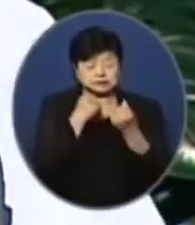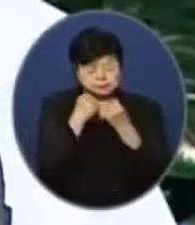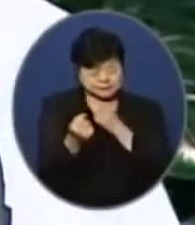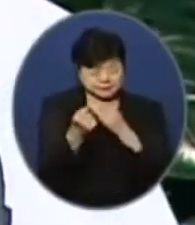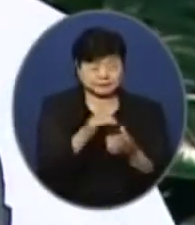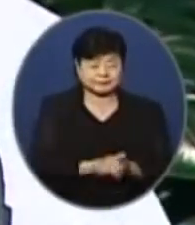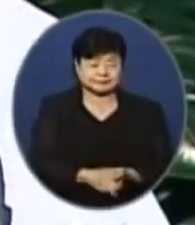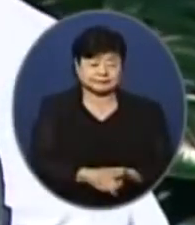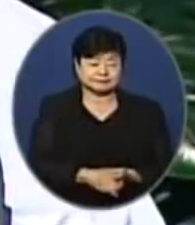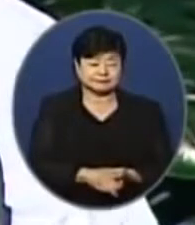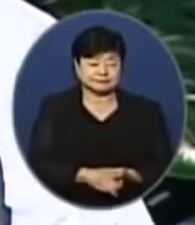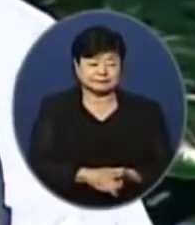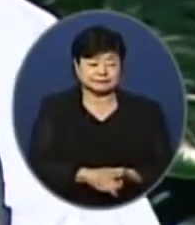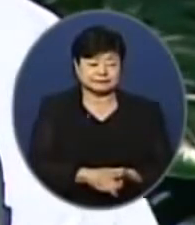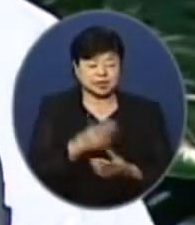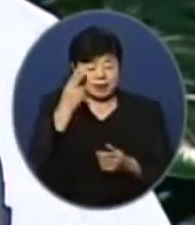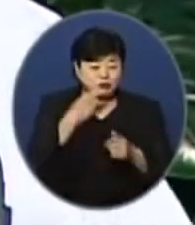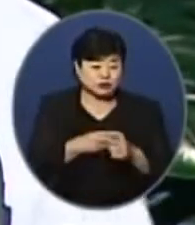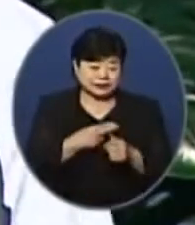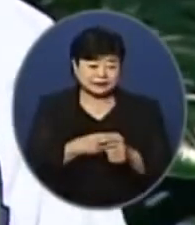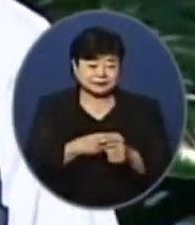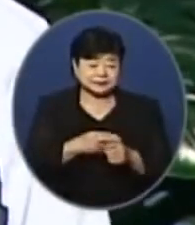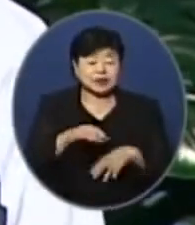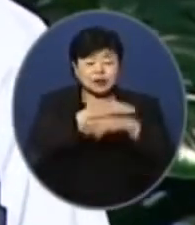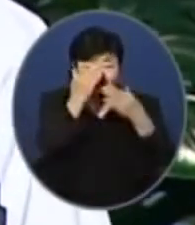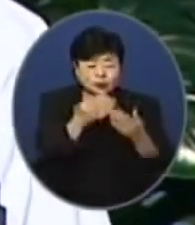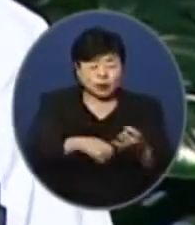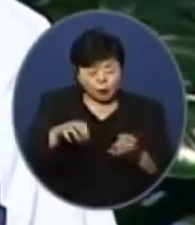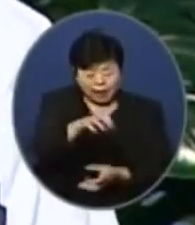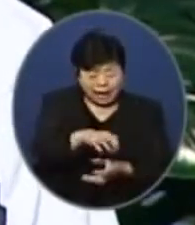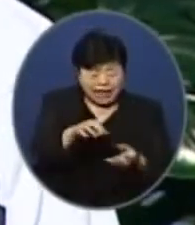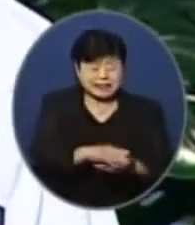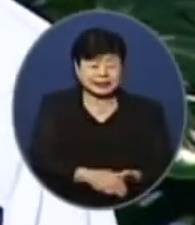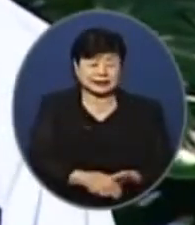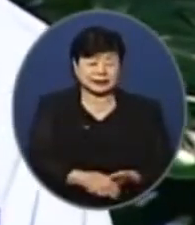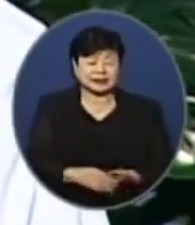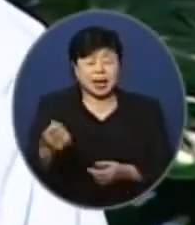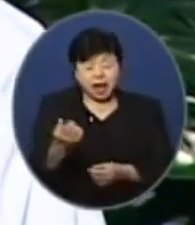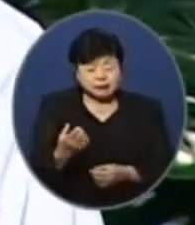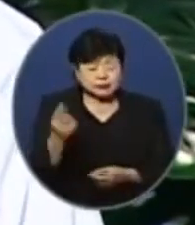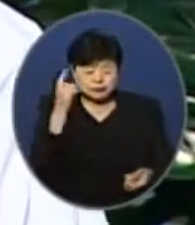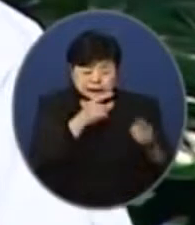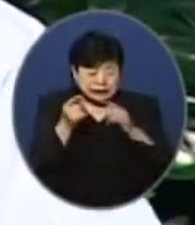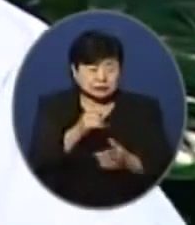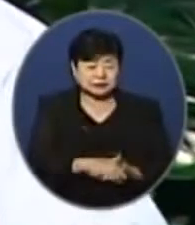불구하고 사도 바울은 그 모든 환난과 그 모든 아픔과